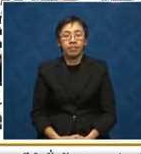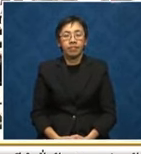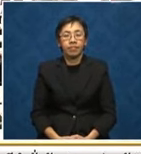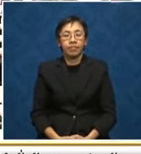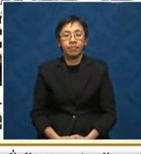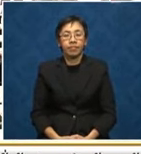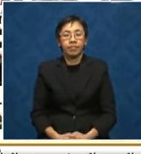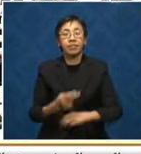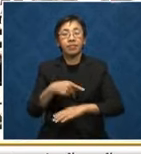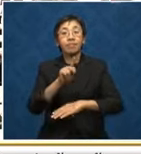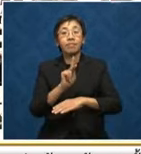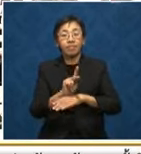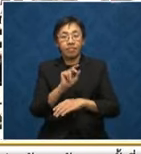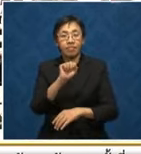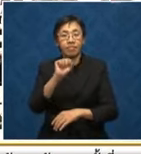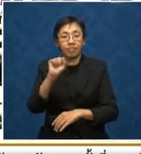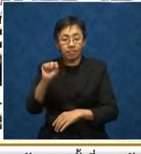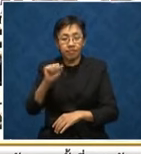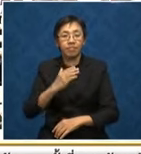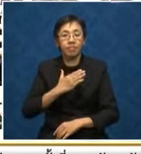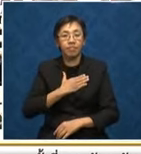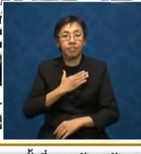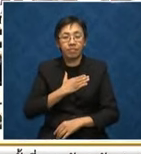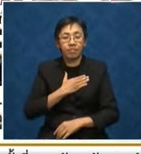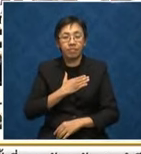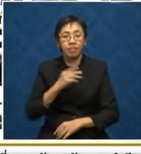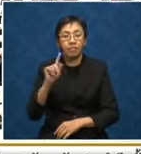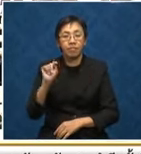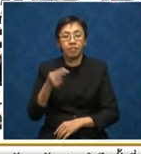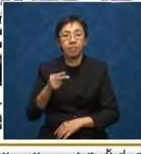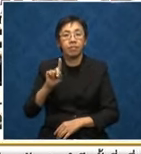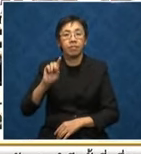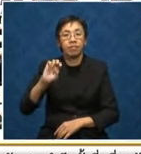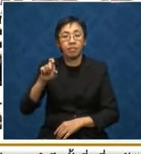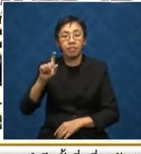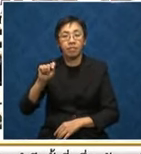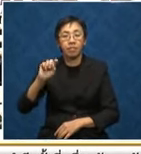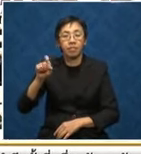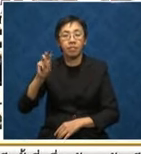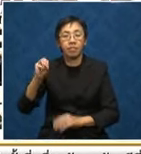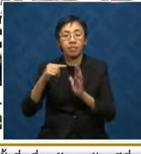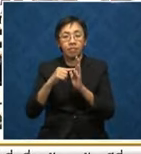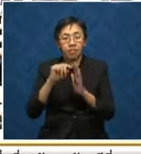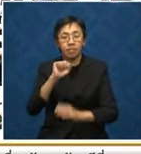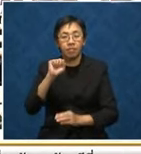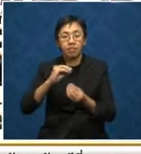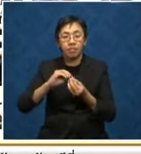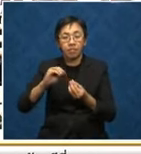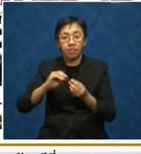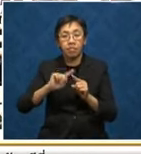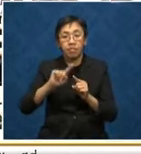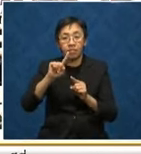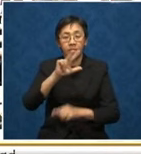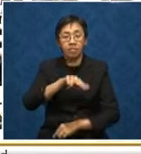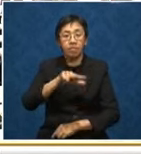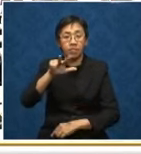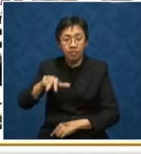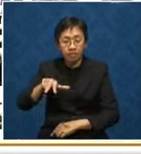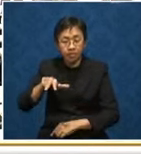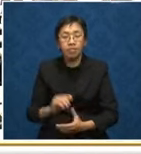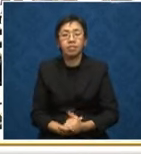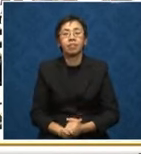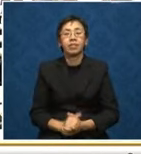กราบเรียนท่านประธานสภาที่เคารพดิฉันถิติมาฉายแสงส.ส.ฉะเชิงเทราเขต1พรรคเพื่อไทยค่ะท่านคะ